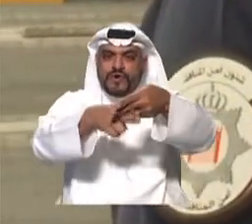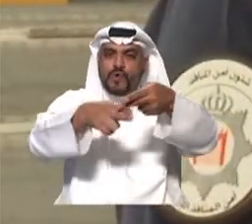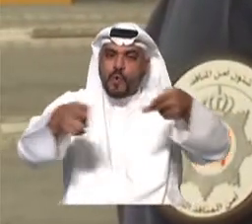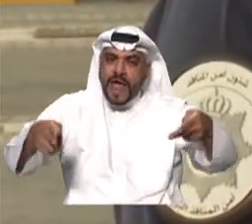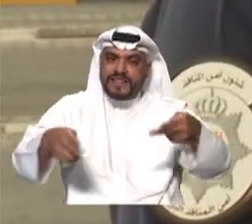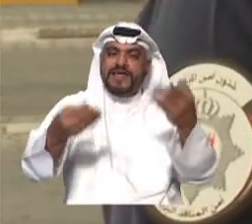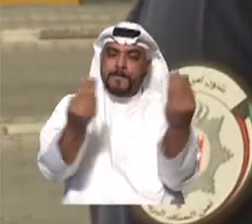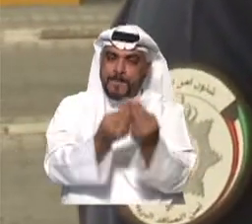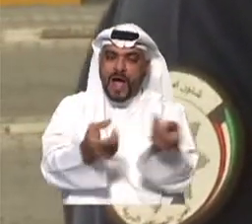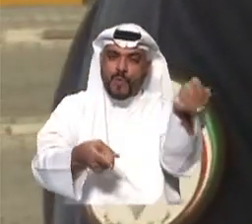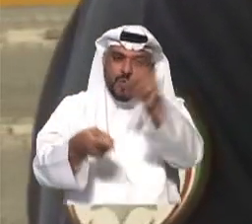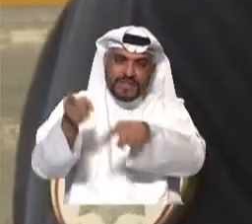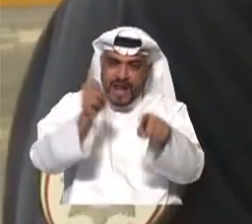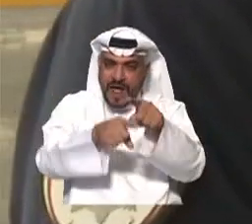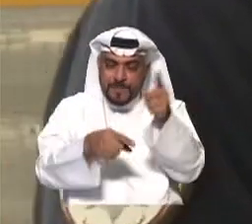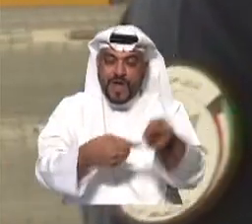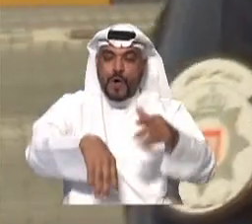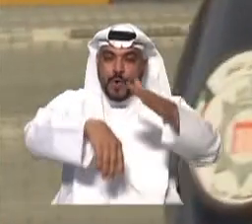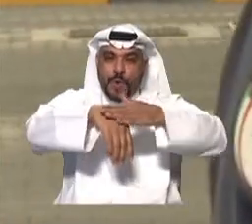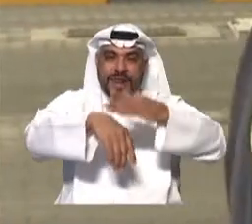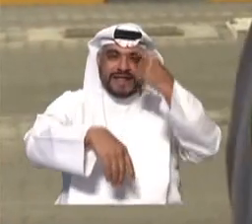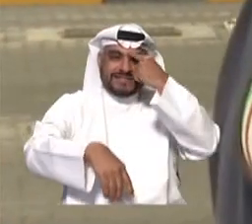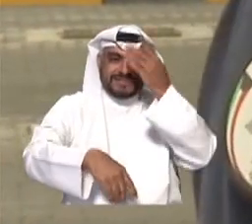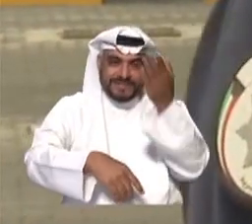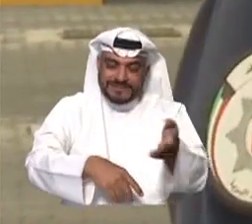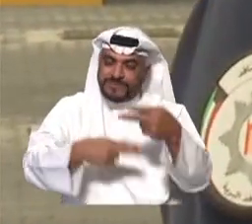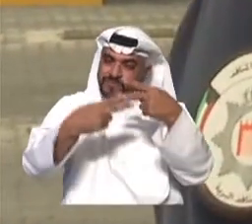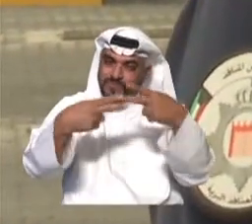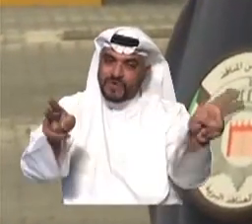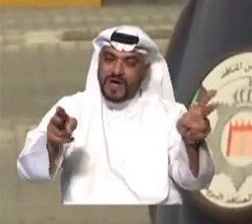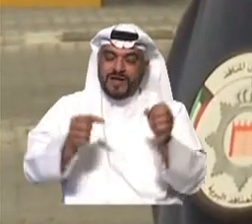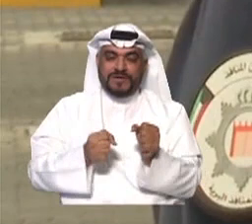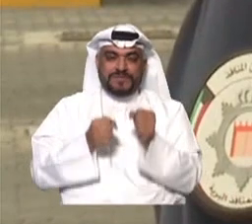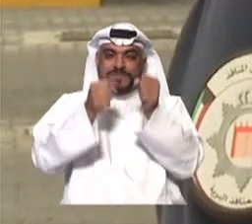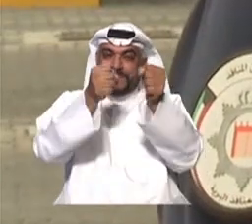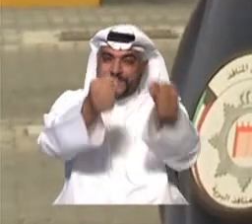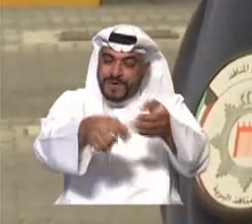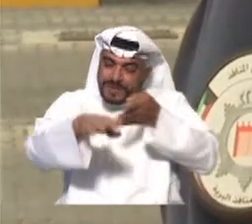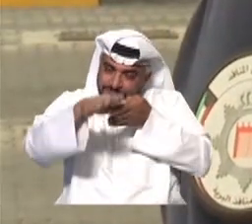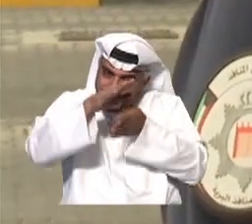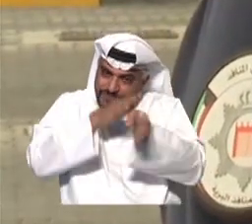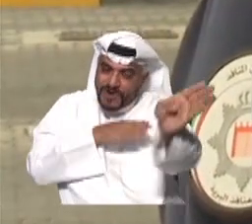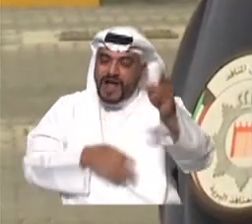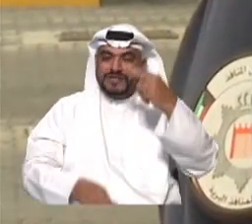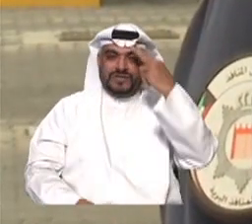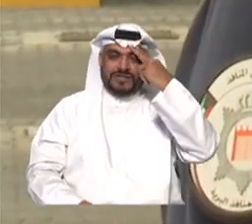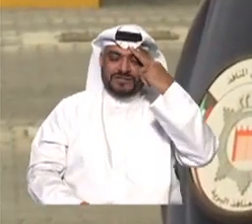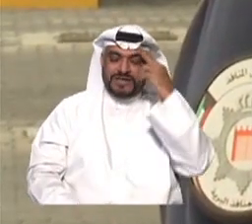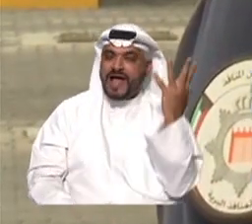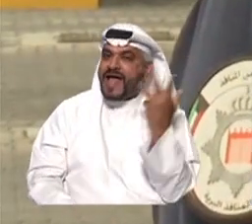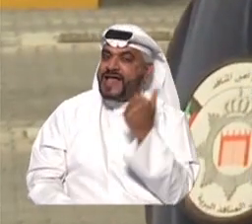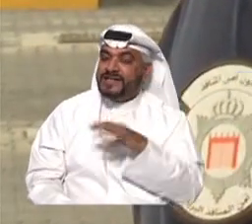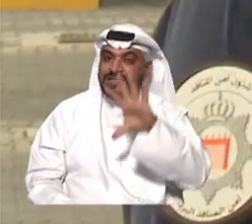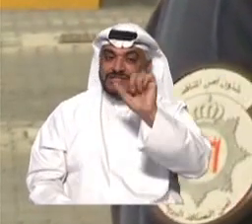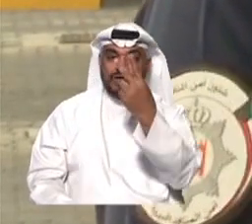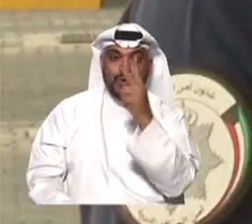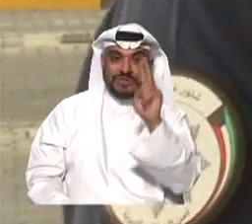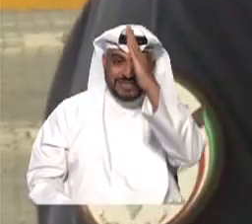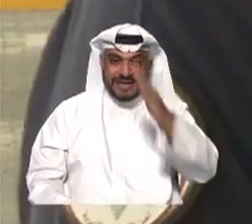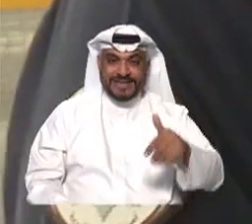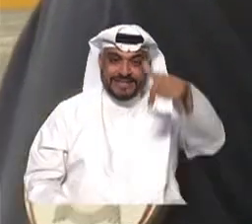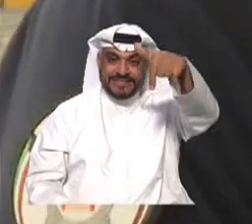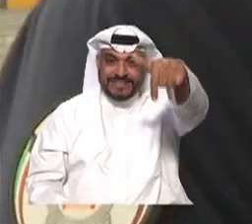من الدرجة الأولى والعمالة المنزلية إلى المملكة العربية السعودية بتاريخ